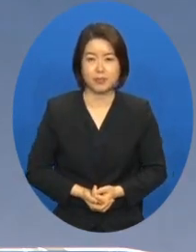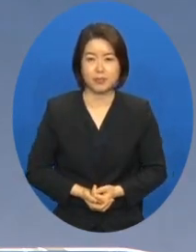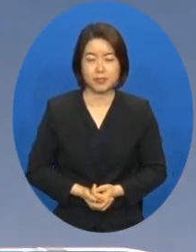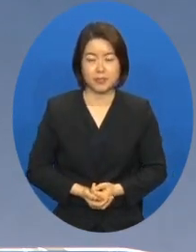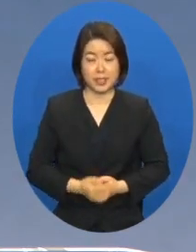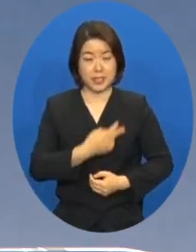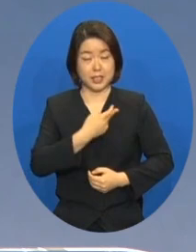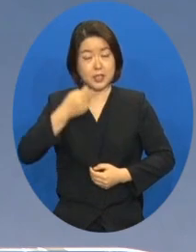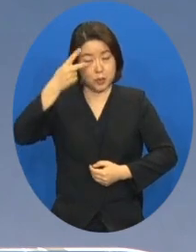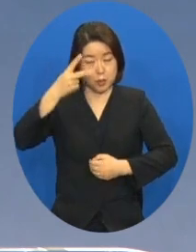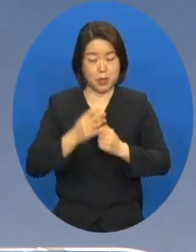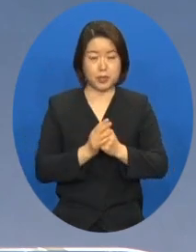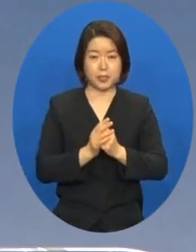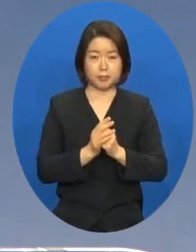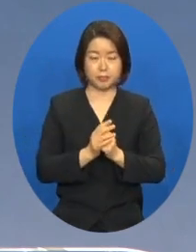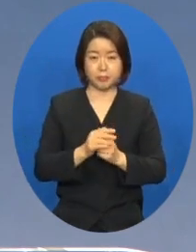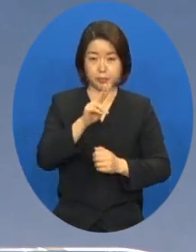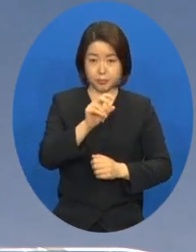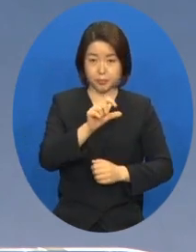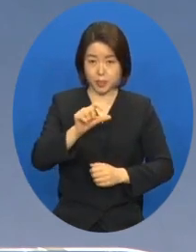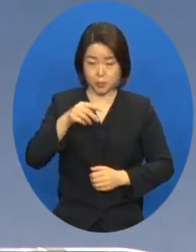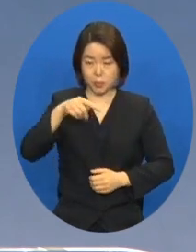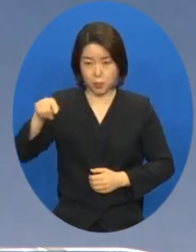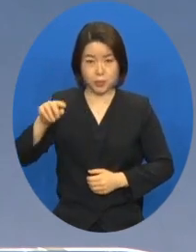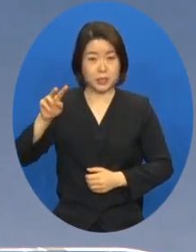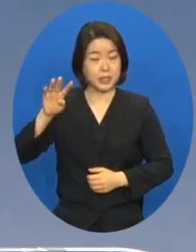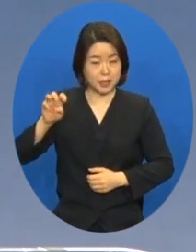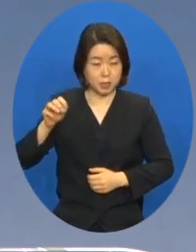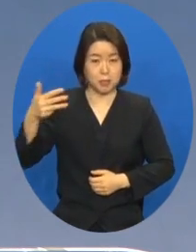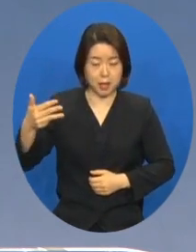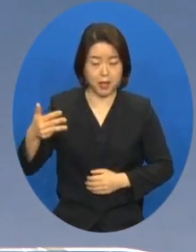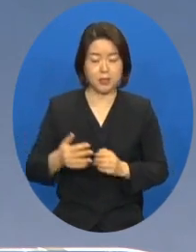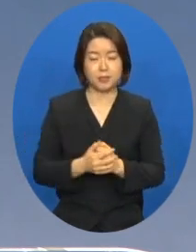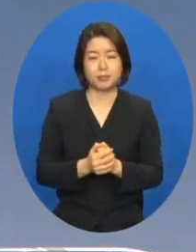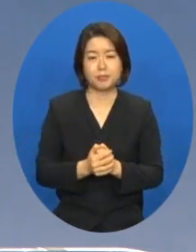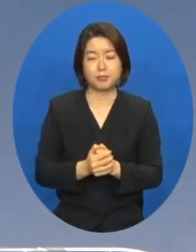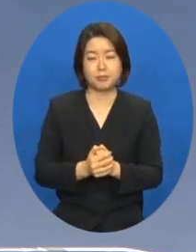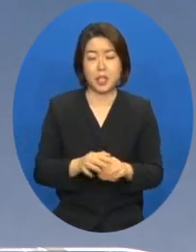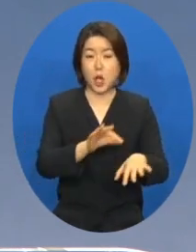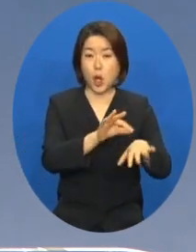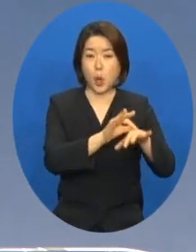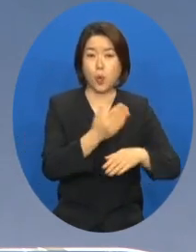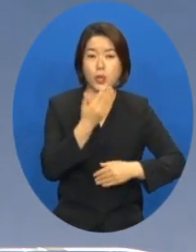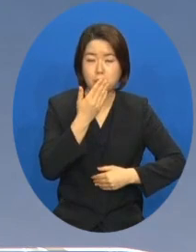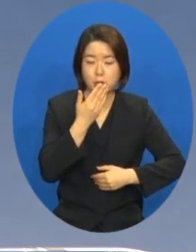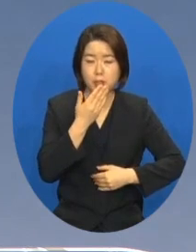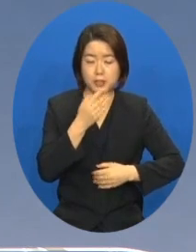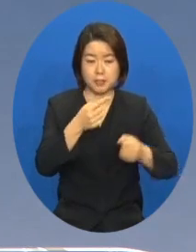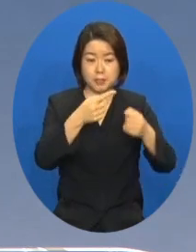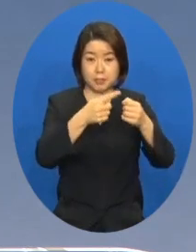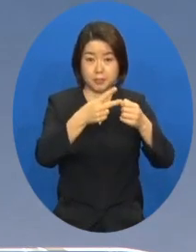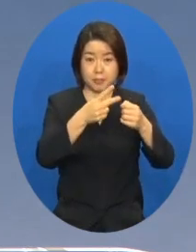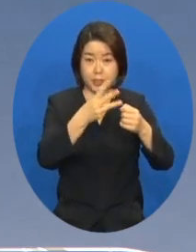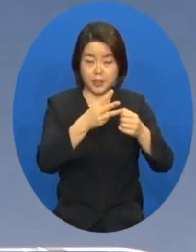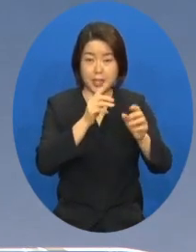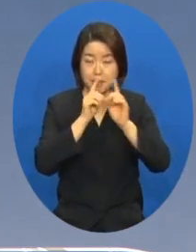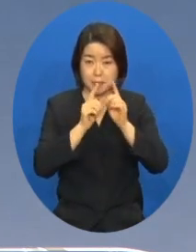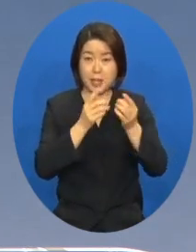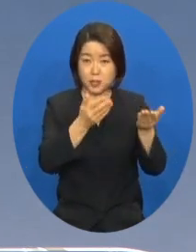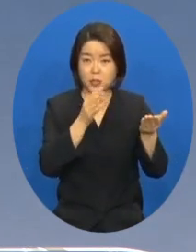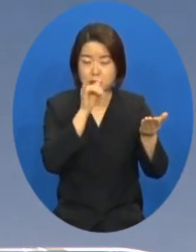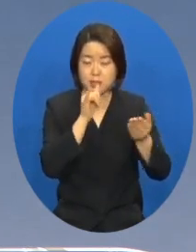사도 바울이 25절에서 28절까지 이 고기를 먹는 세 가지 경우에 대해서 말씀을 하고